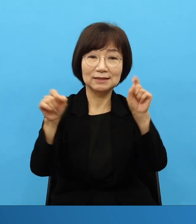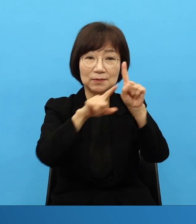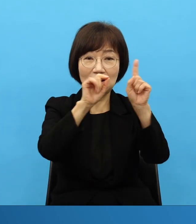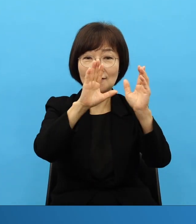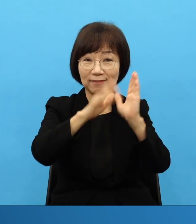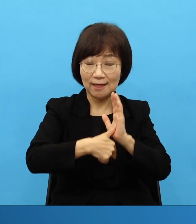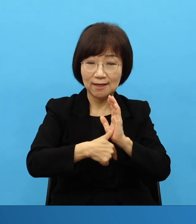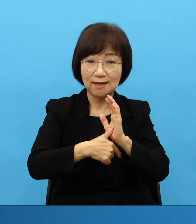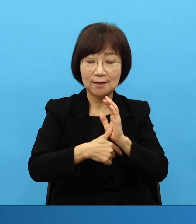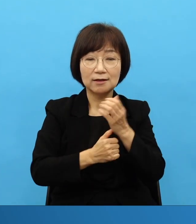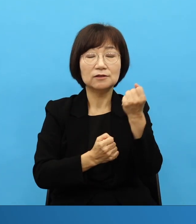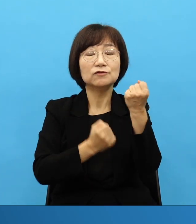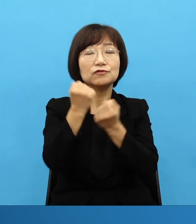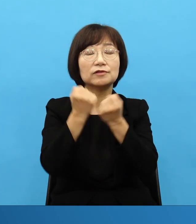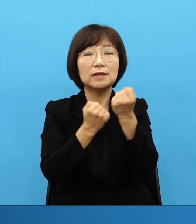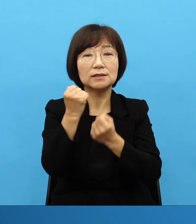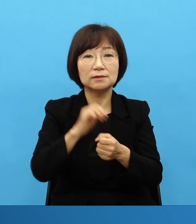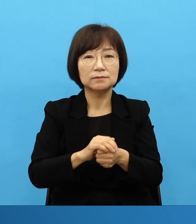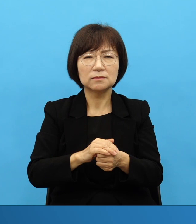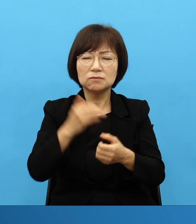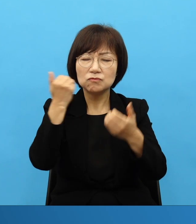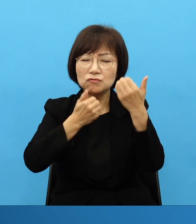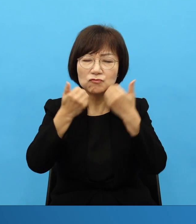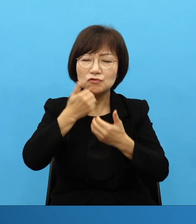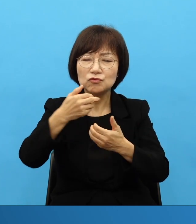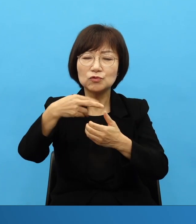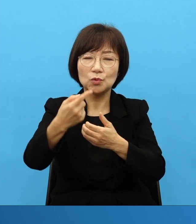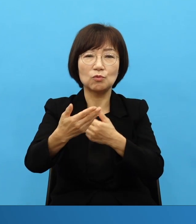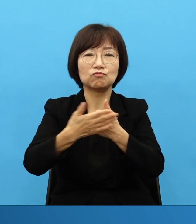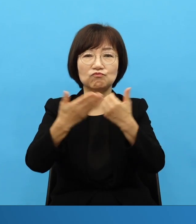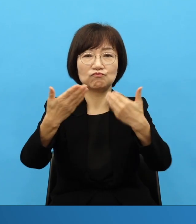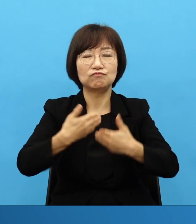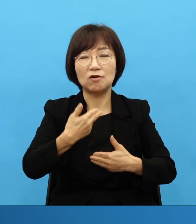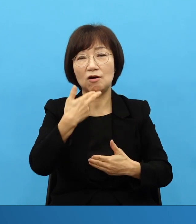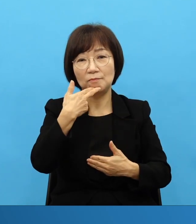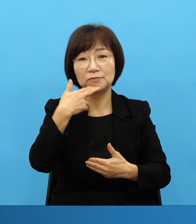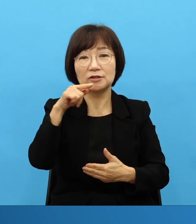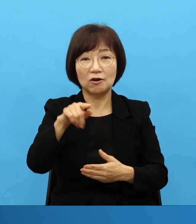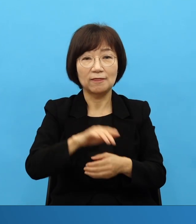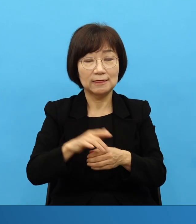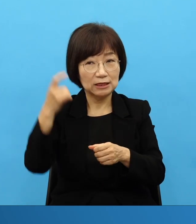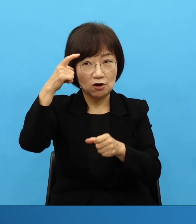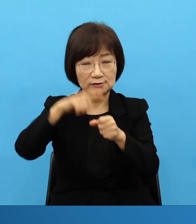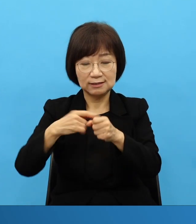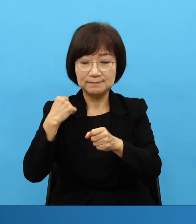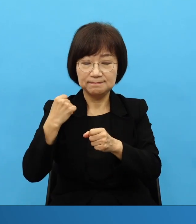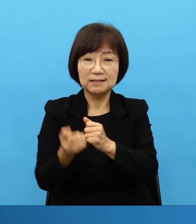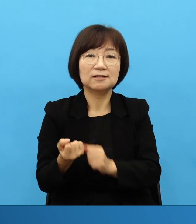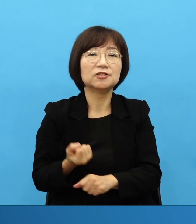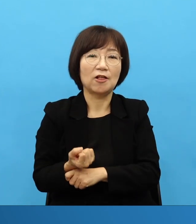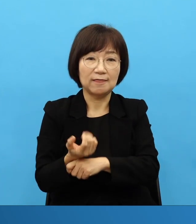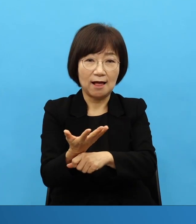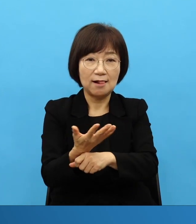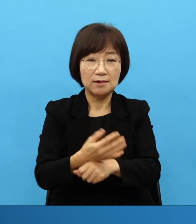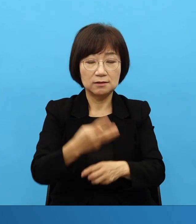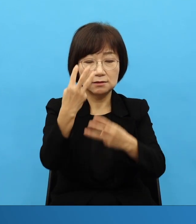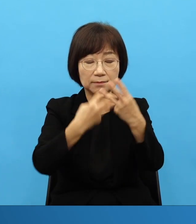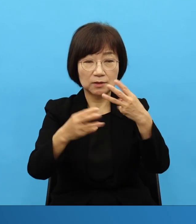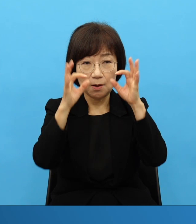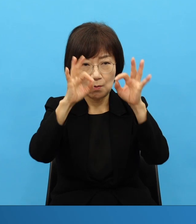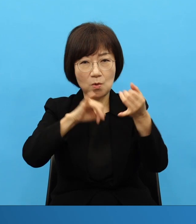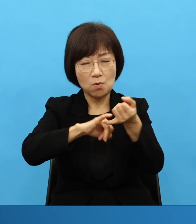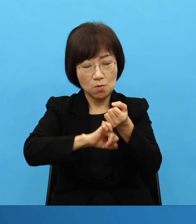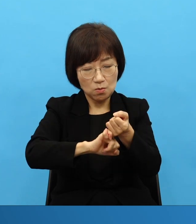사역자 수련회에서는 아무도 해주지 않는 것이란 주제로 영적인 힘과 전달, 랩넌트가 보아야 할